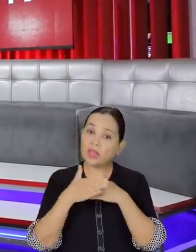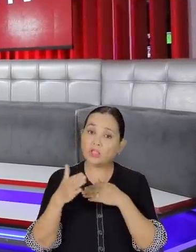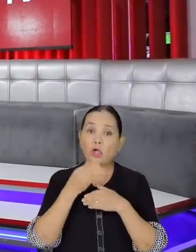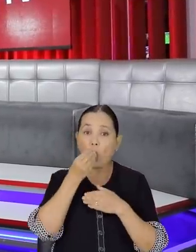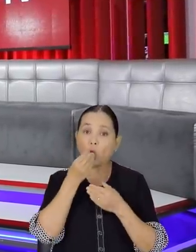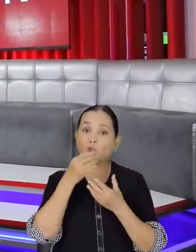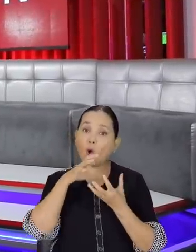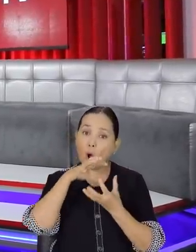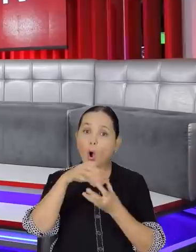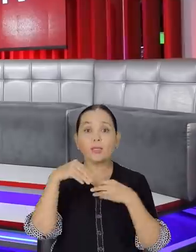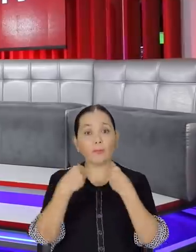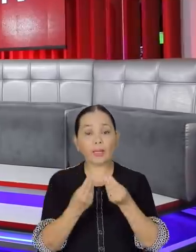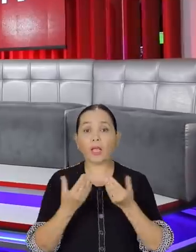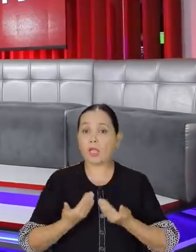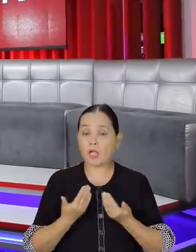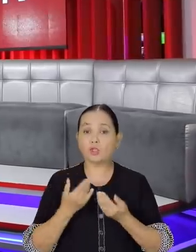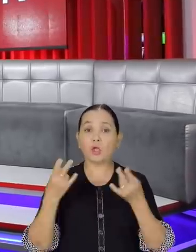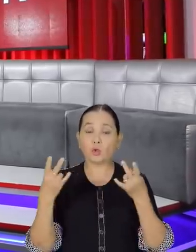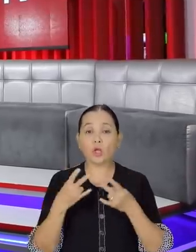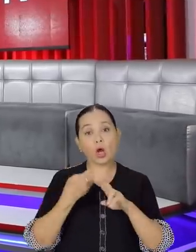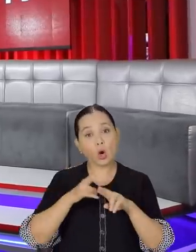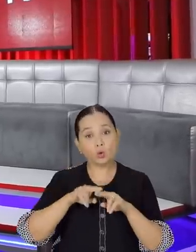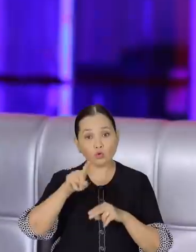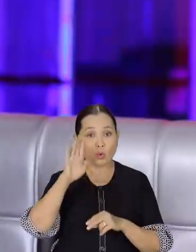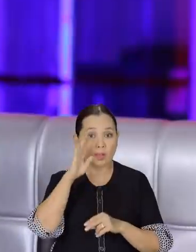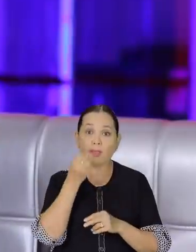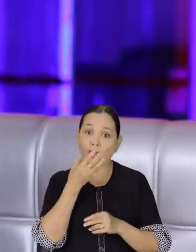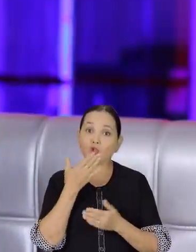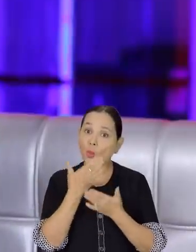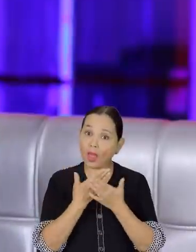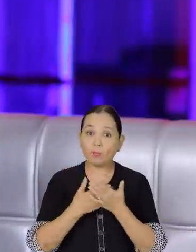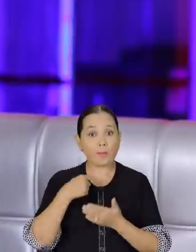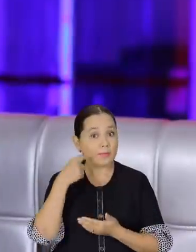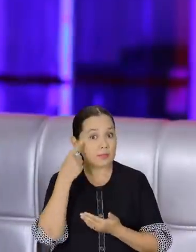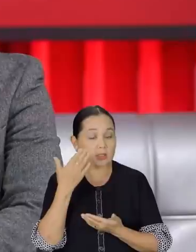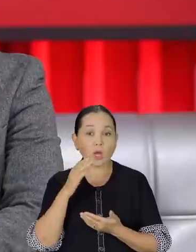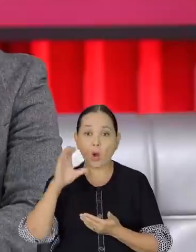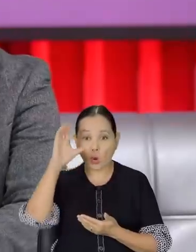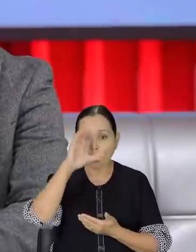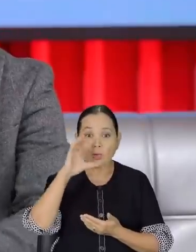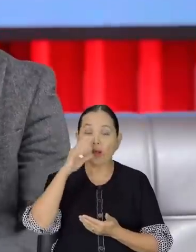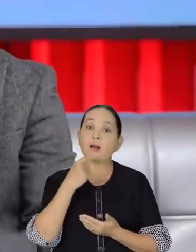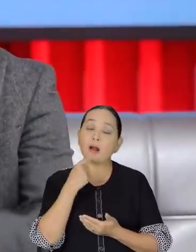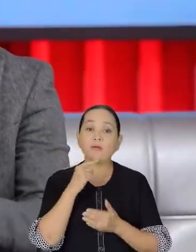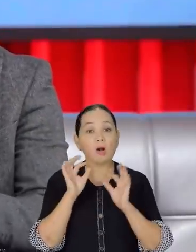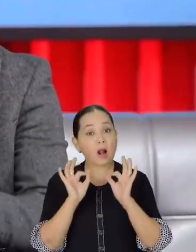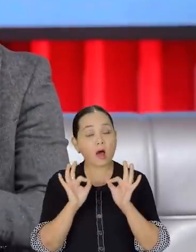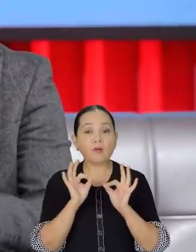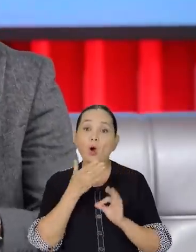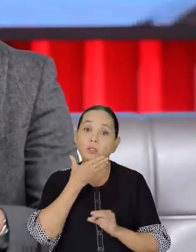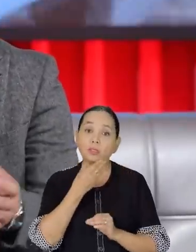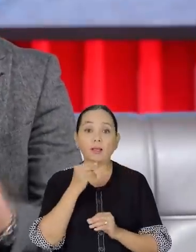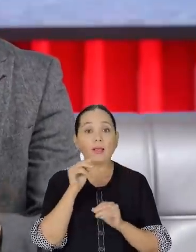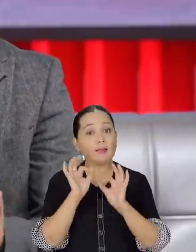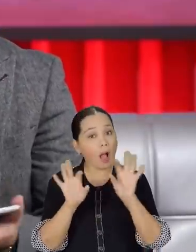tagiga oziq-ovqat tashlab ketar ekan deb yashayotganlar uchun ushbu yigit yaxshi namuna bizningcha. O'zbek tilida ravon gapirish ham